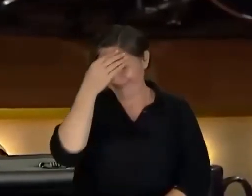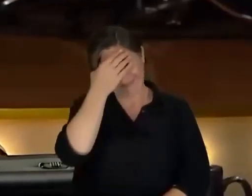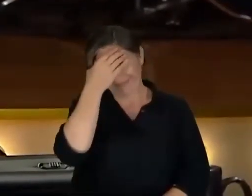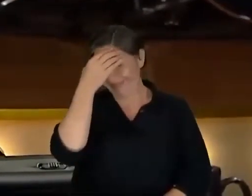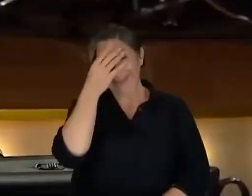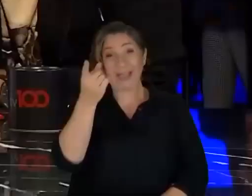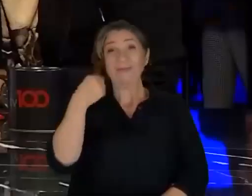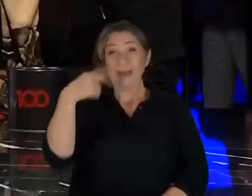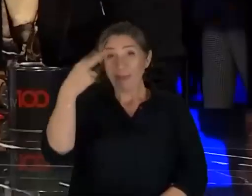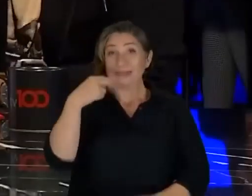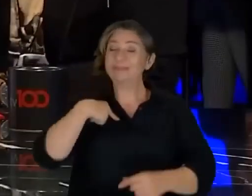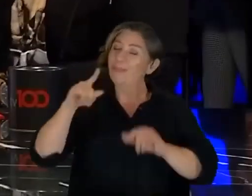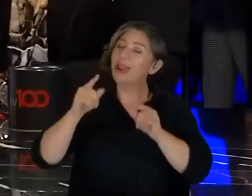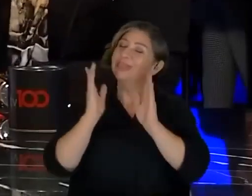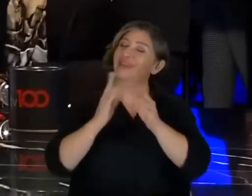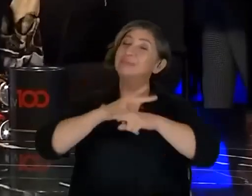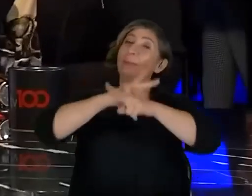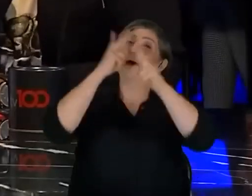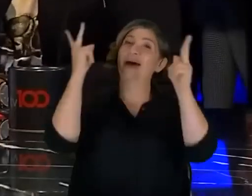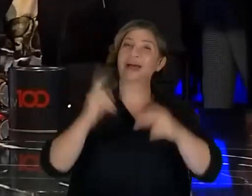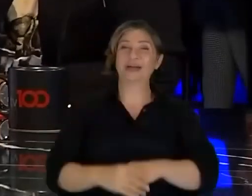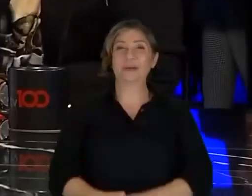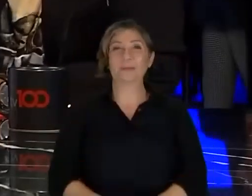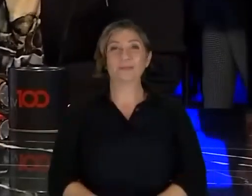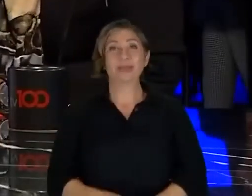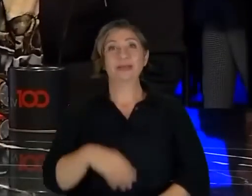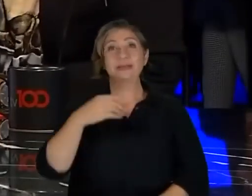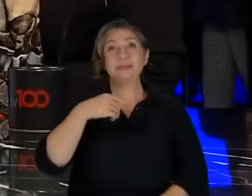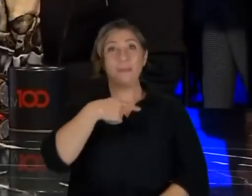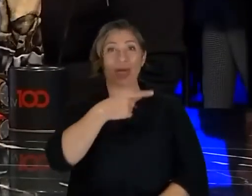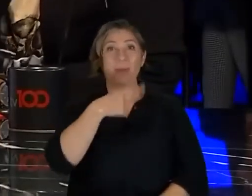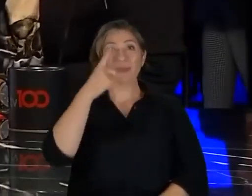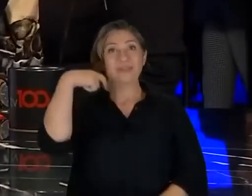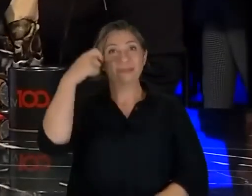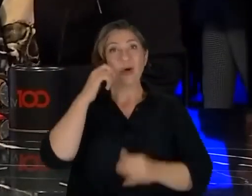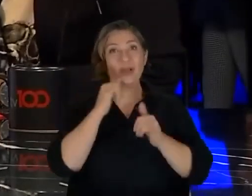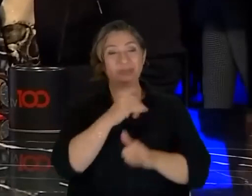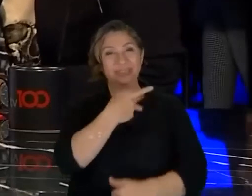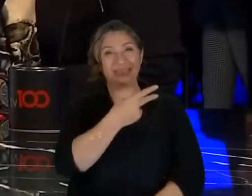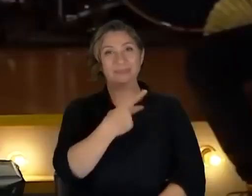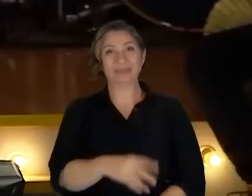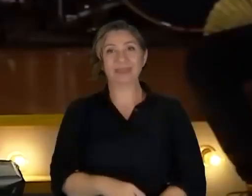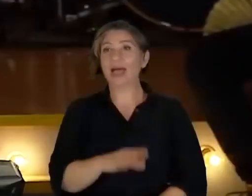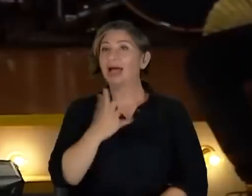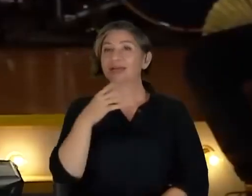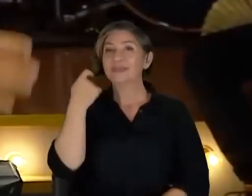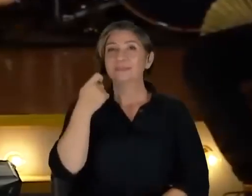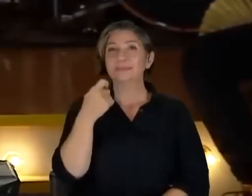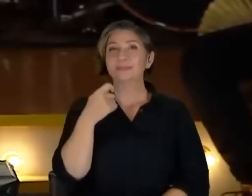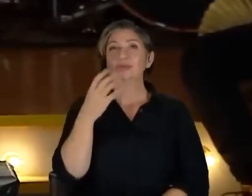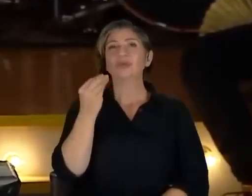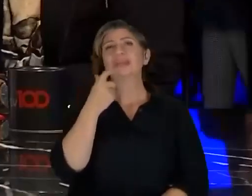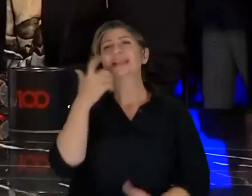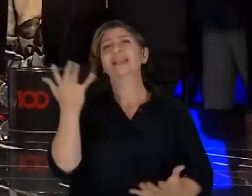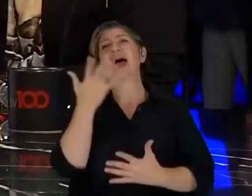bize bakarsan sabaha kadar böyle devam edecek. Evet. Biz bir filmde oynamıştık. Ya. Birlikte. Hangisiydi o?